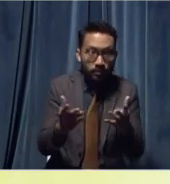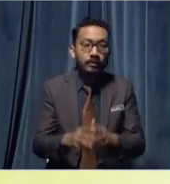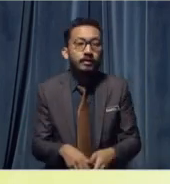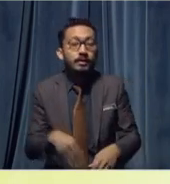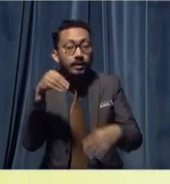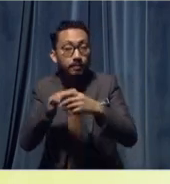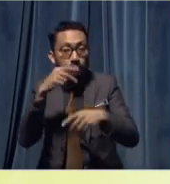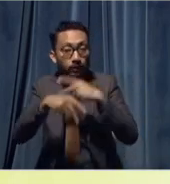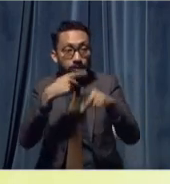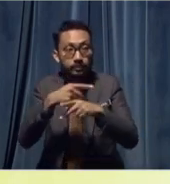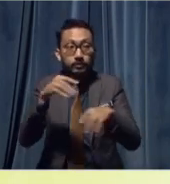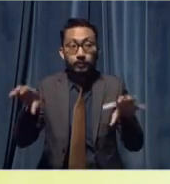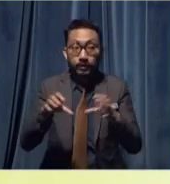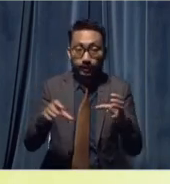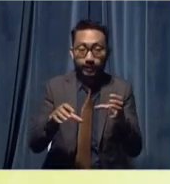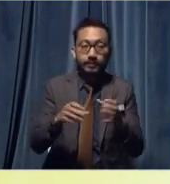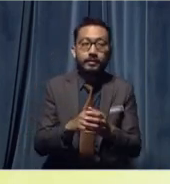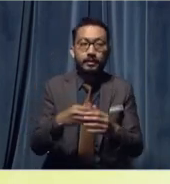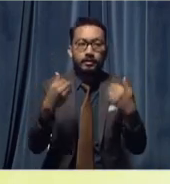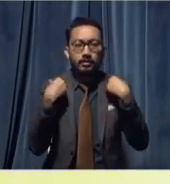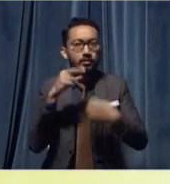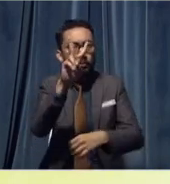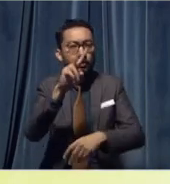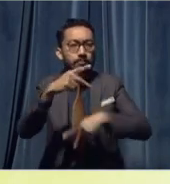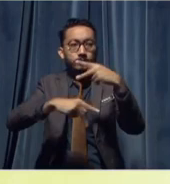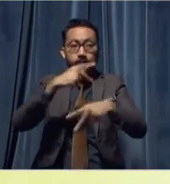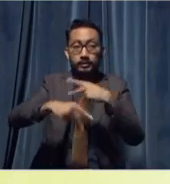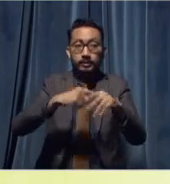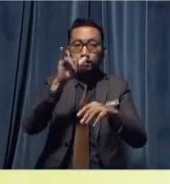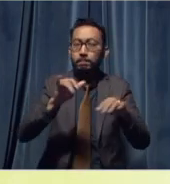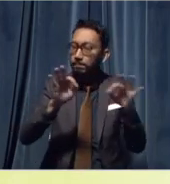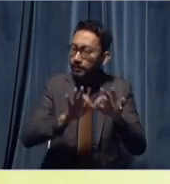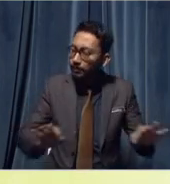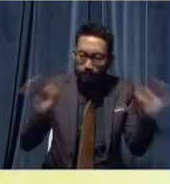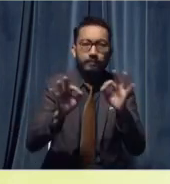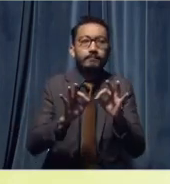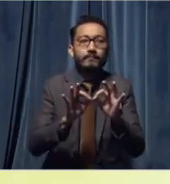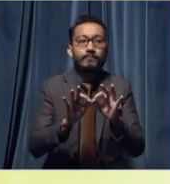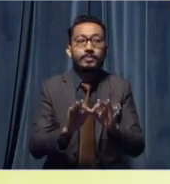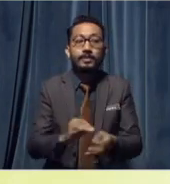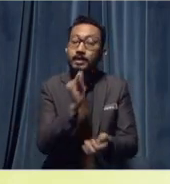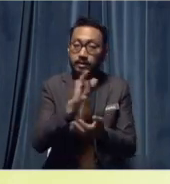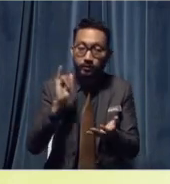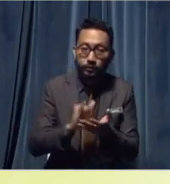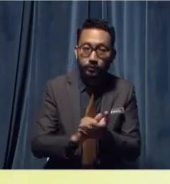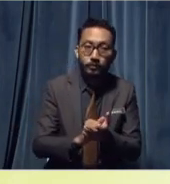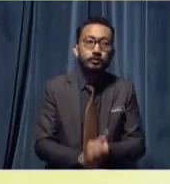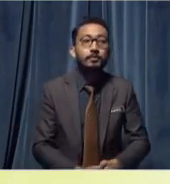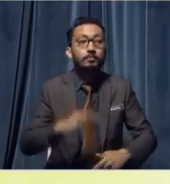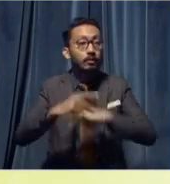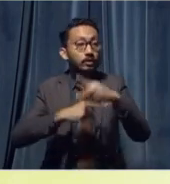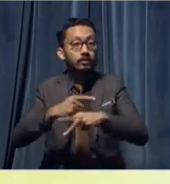Dalam proses pembuatan deterjen, terdapat dua proses yang penting, iaitu